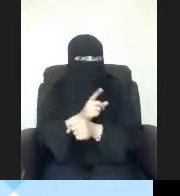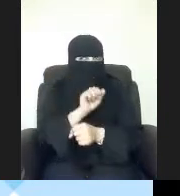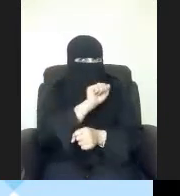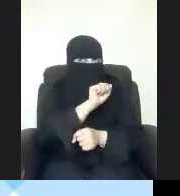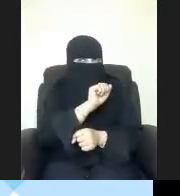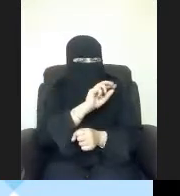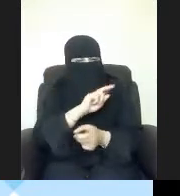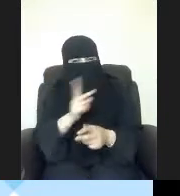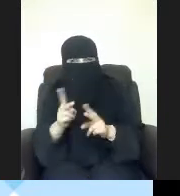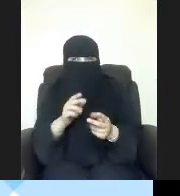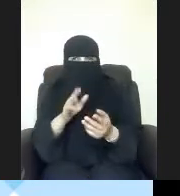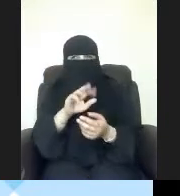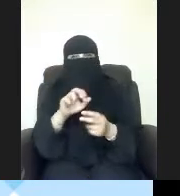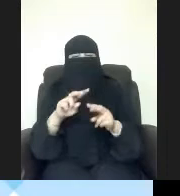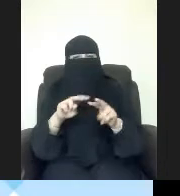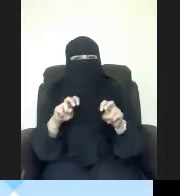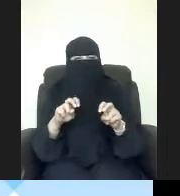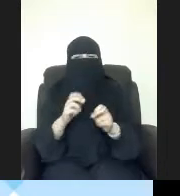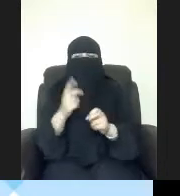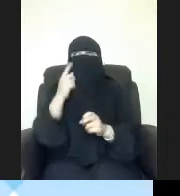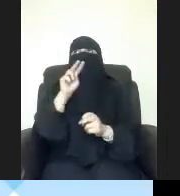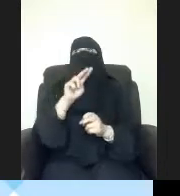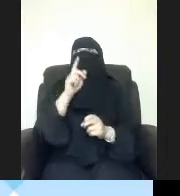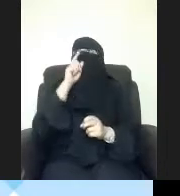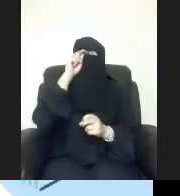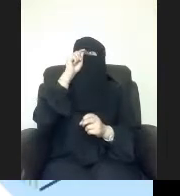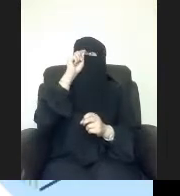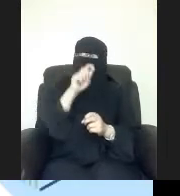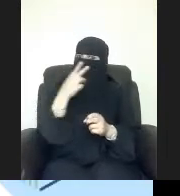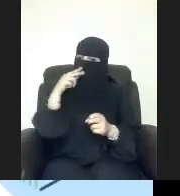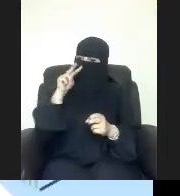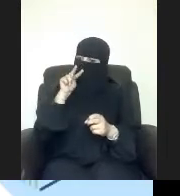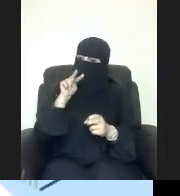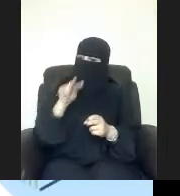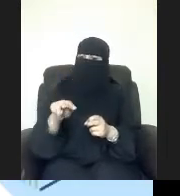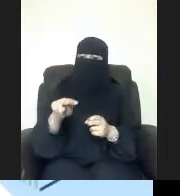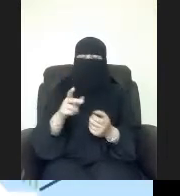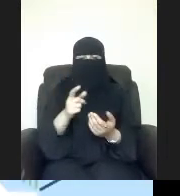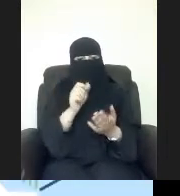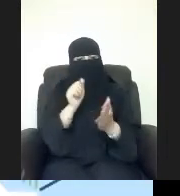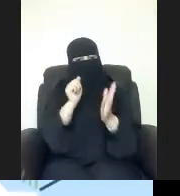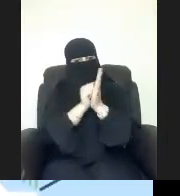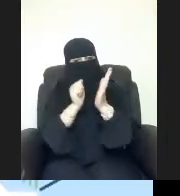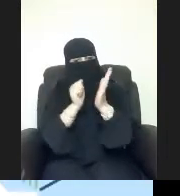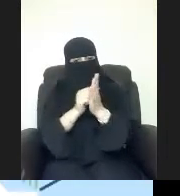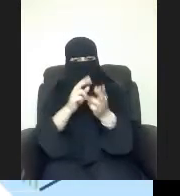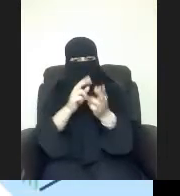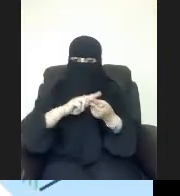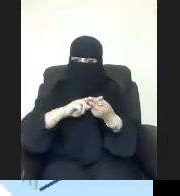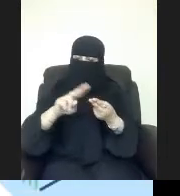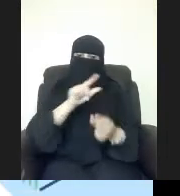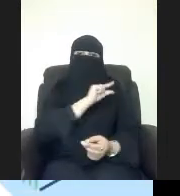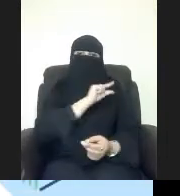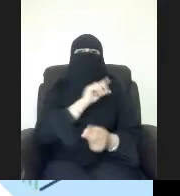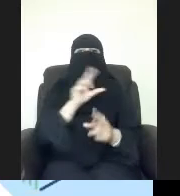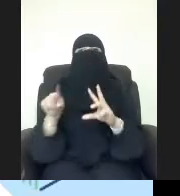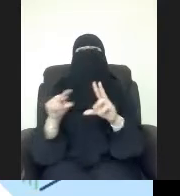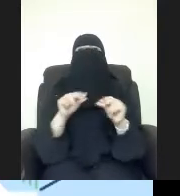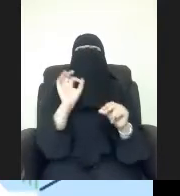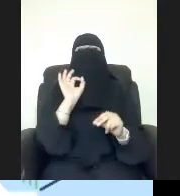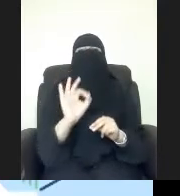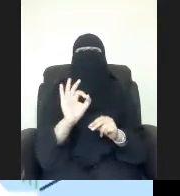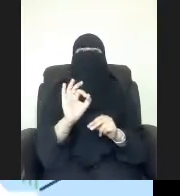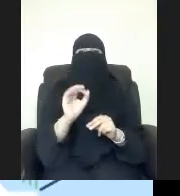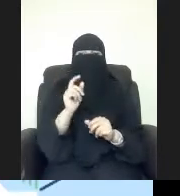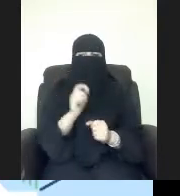مباشر وتحت رقابة، وتحت أيضا ليس رقابة فقط بل مشاركة أيضا